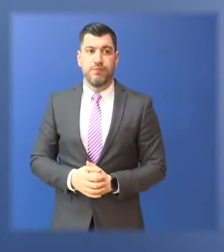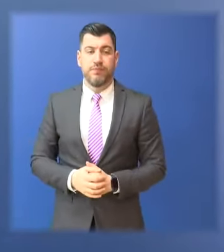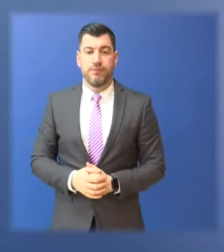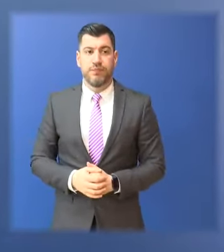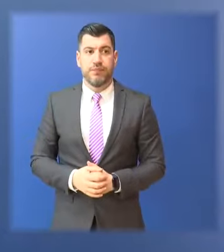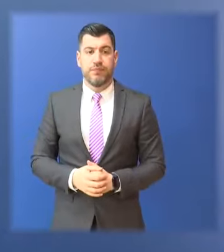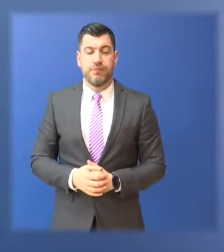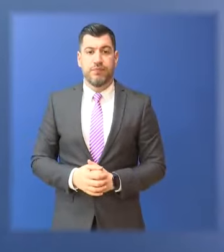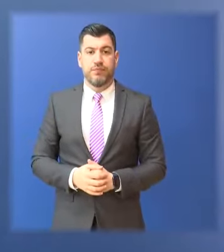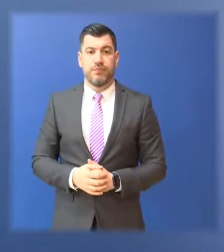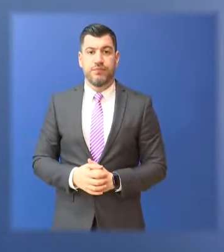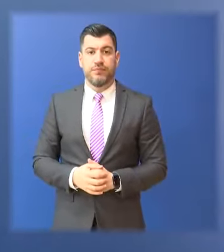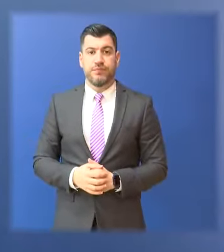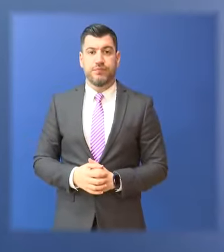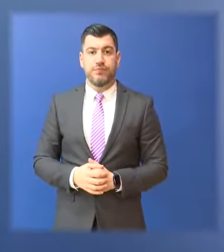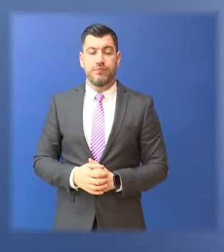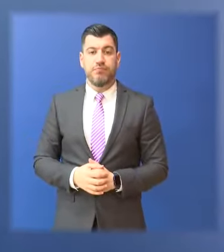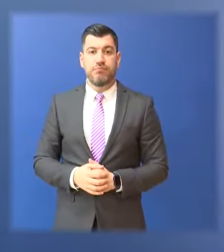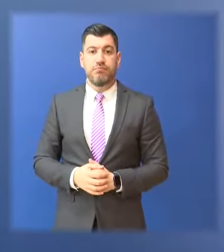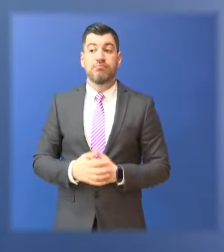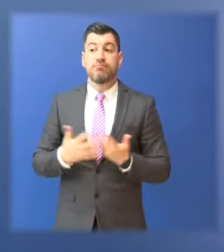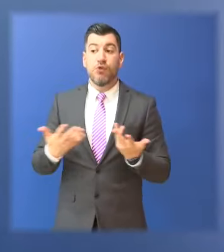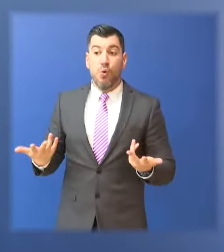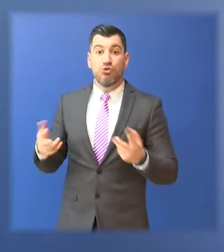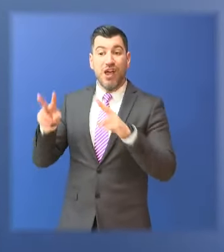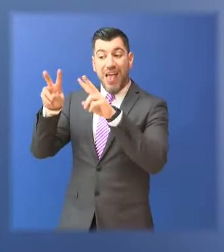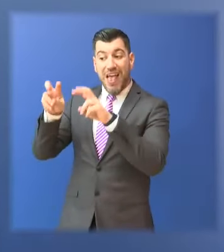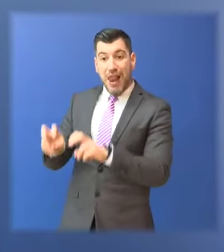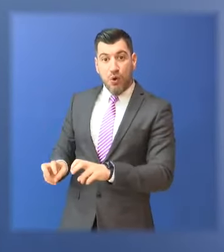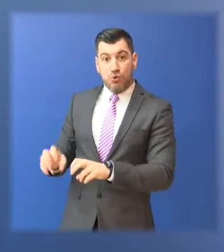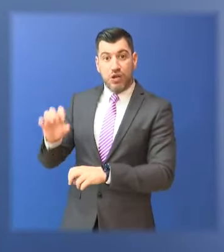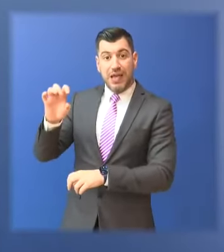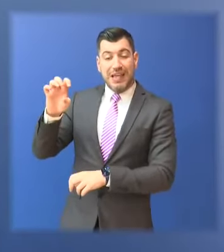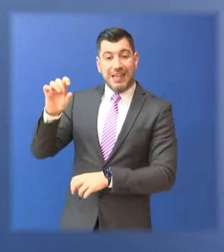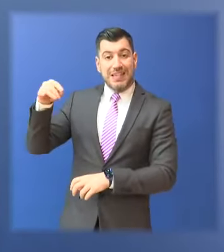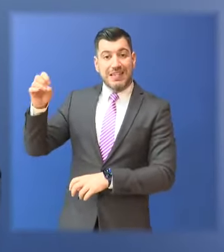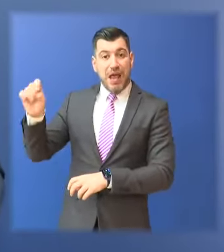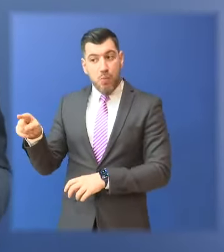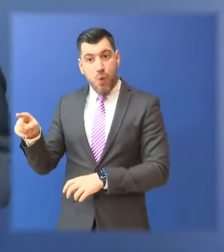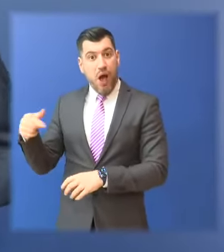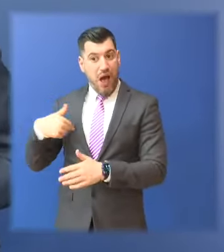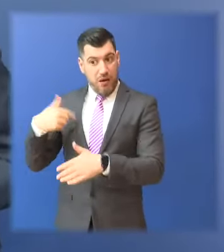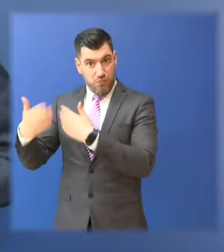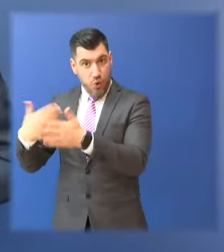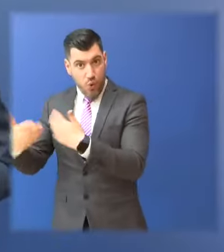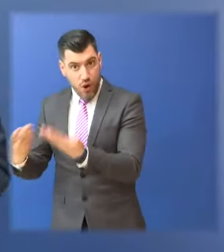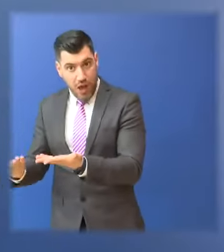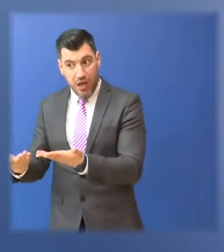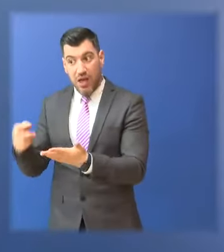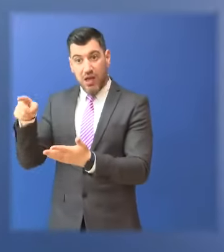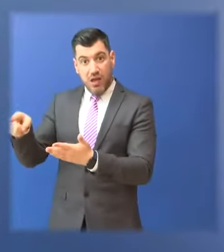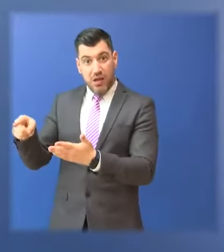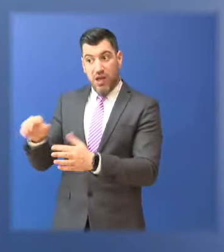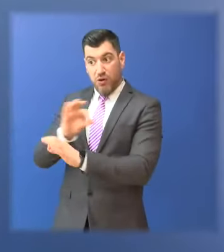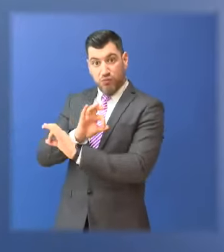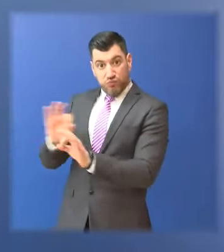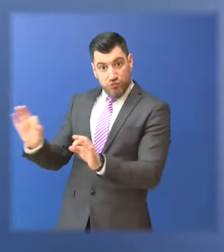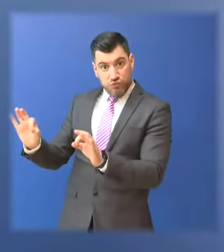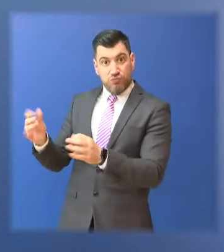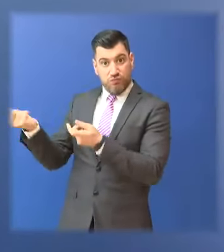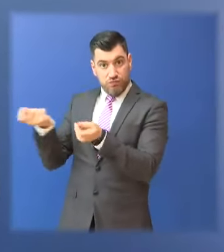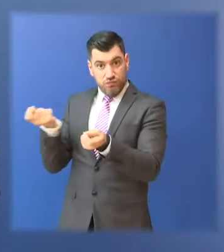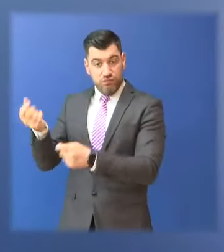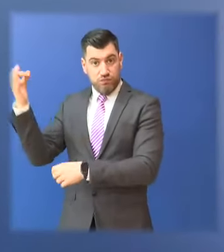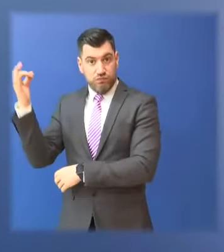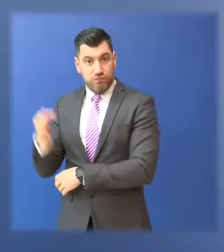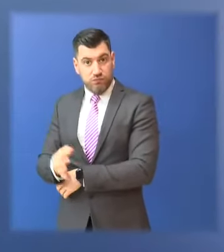έχουν γίνει όχι βήματα και το τι πρέπει να γίνει στην περίπτωση που τα βήματα αυτά δεν έχουν γίνει, δεν είναι έλεγχος που εμπίπτει